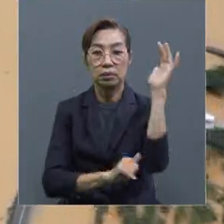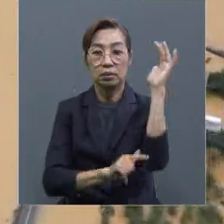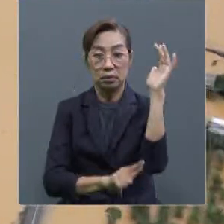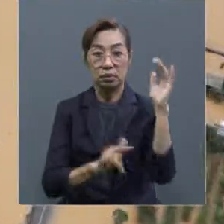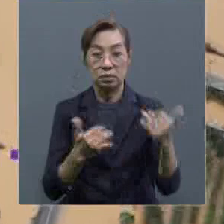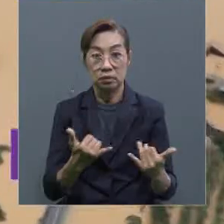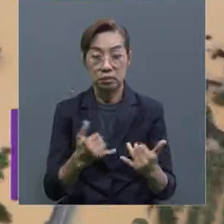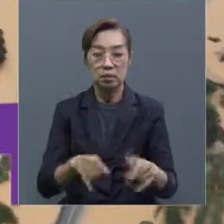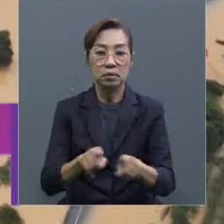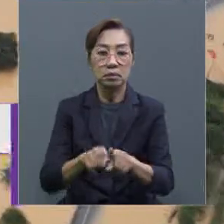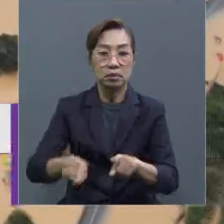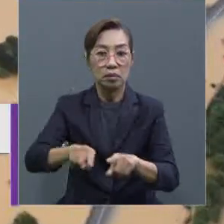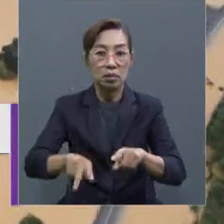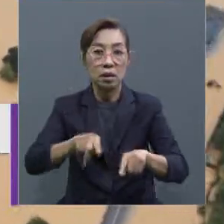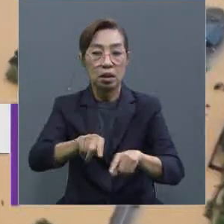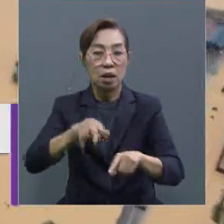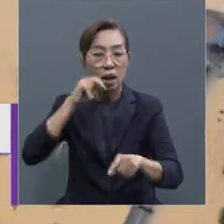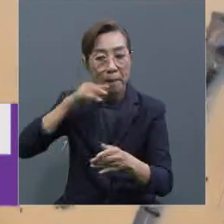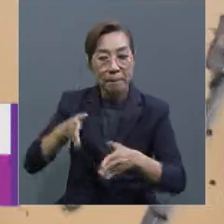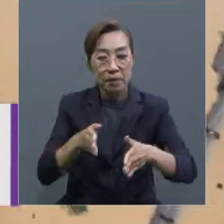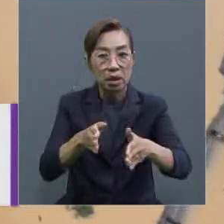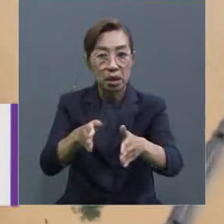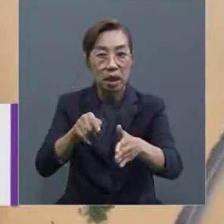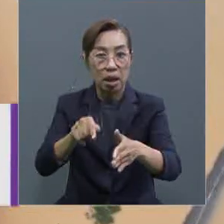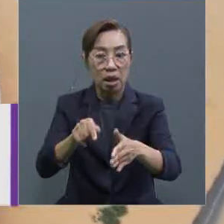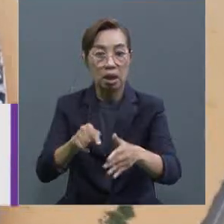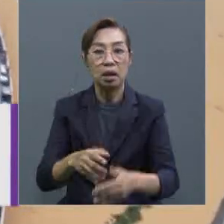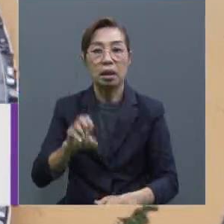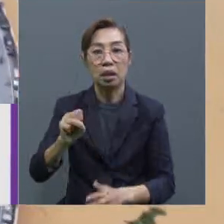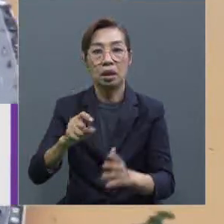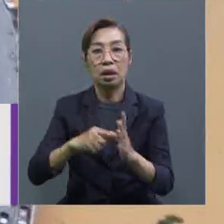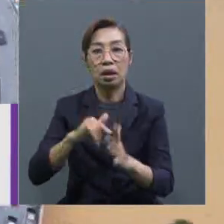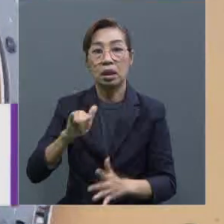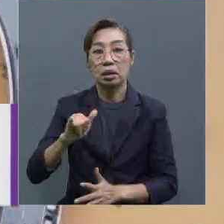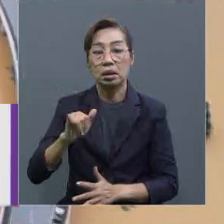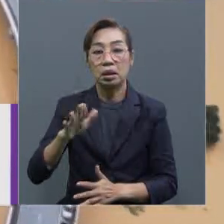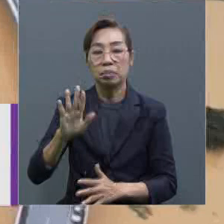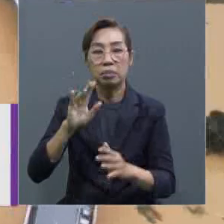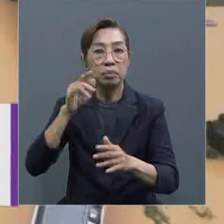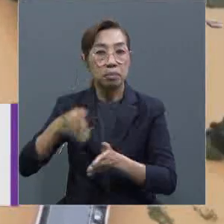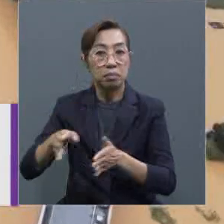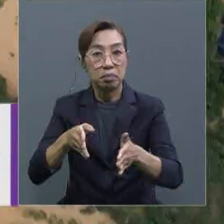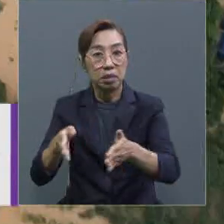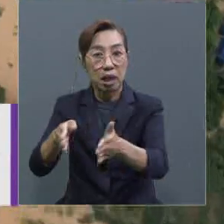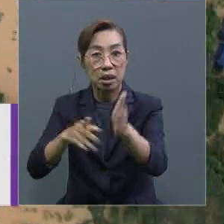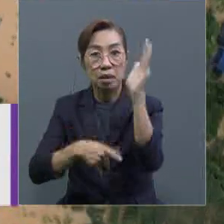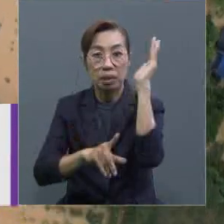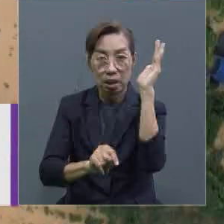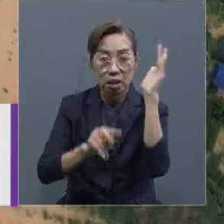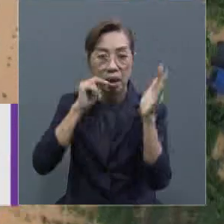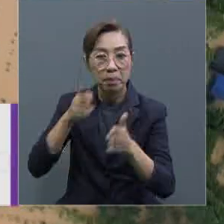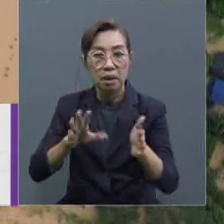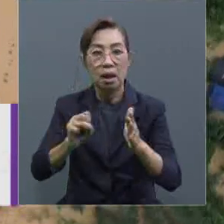ยลานะคะณขณะนี้ระดับน้ำจากแม่น้ำแม่สายนะคะแม่น้ำสายหลักทั้งแม่น้ำปัตตานีสายบุรี